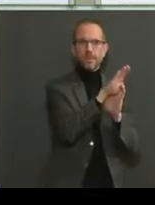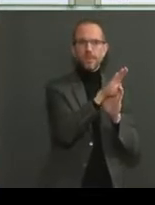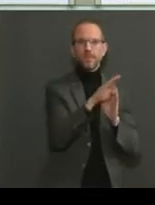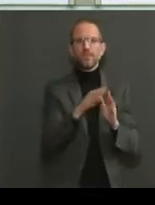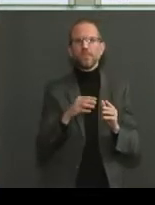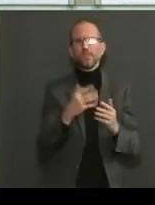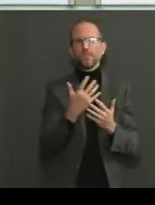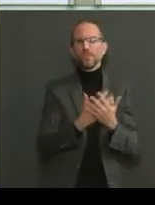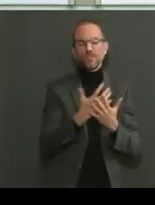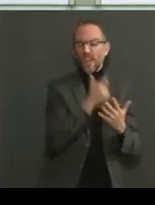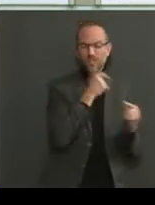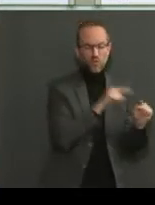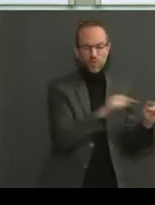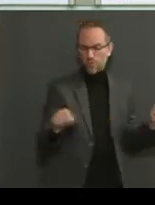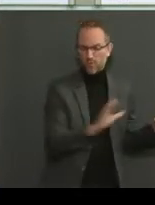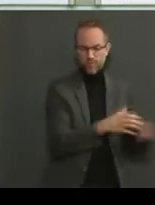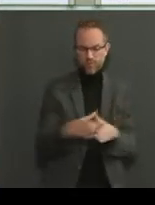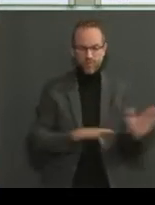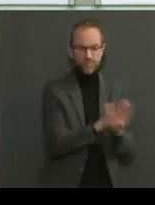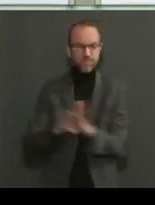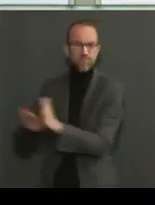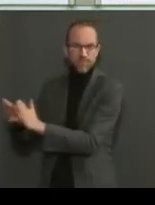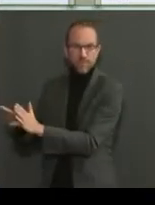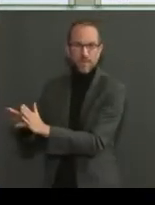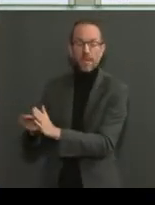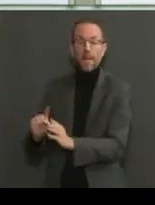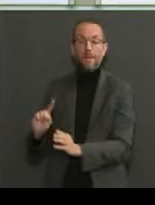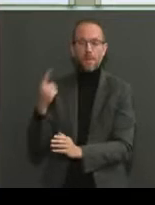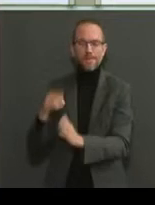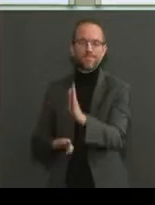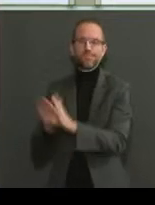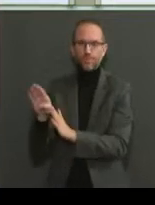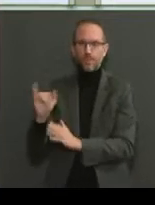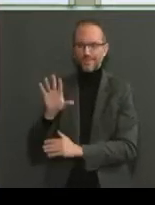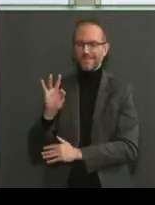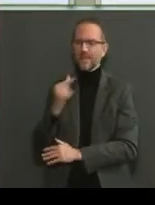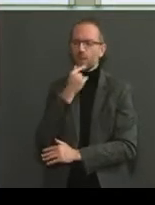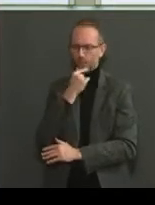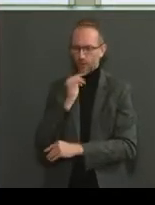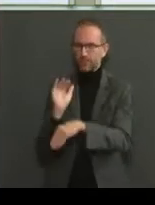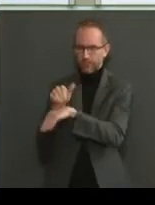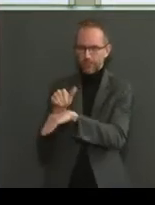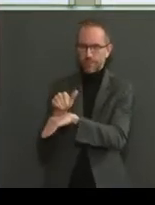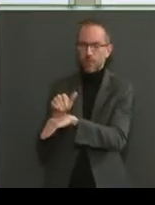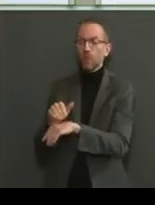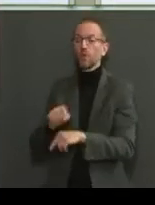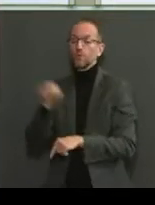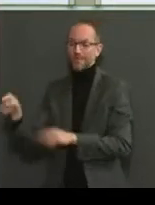les tranches d'âge et surtout chez les personnes de 50 ans et les plus de 80